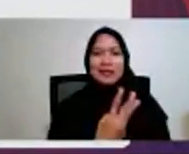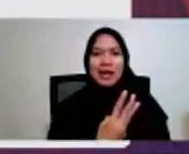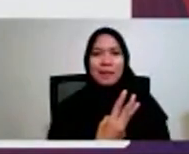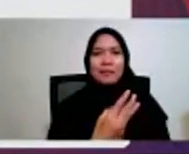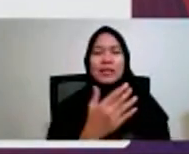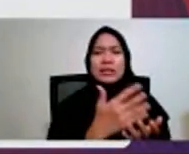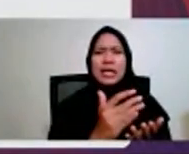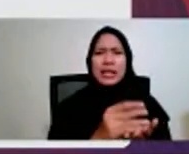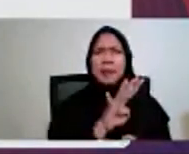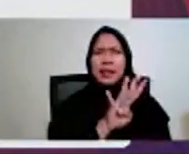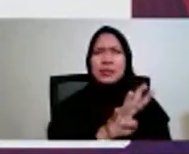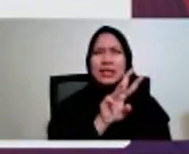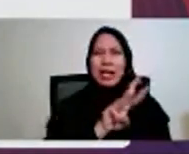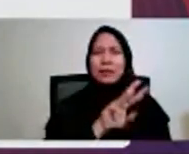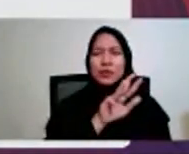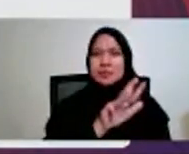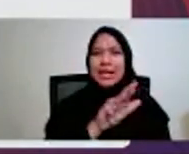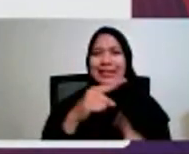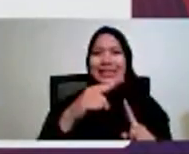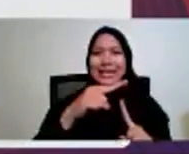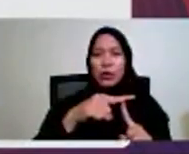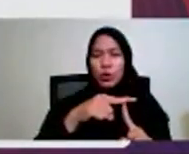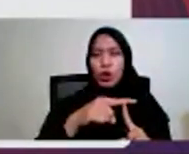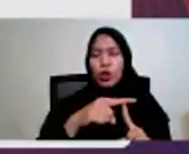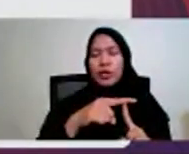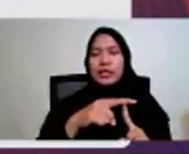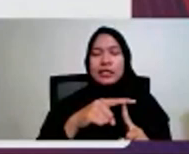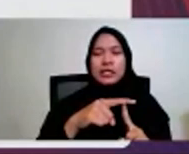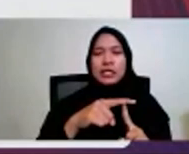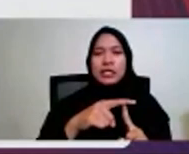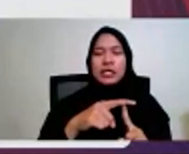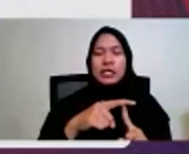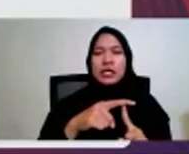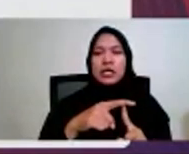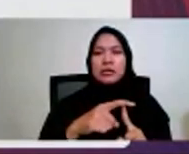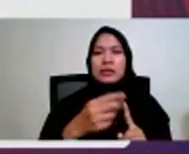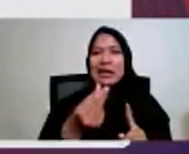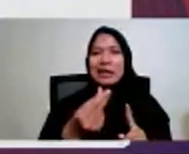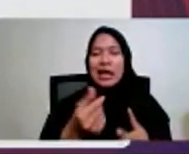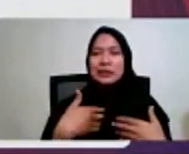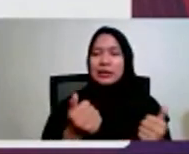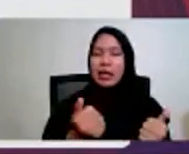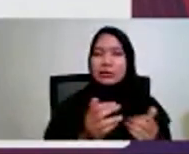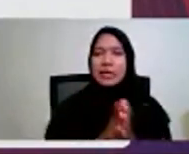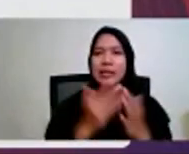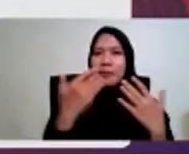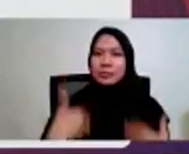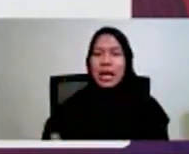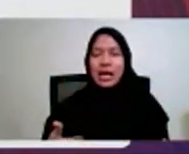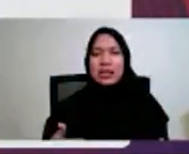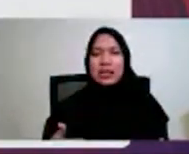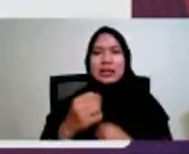E400 29 natrium rupiah eh untuk pos kesehatan sama Gem manusiaan